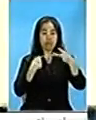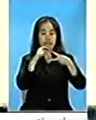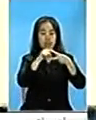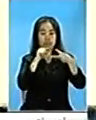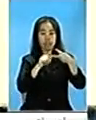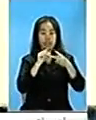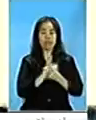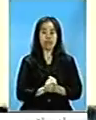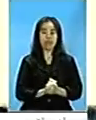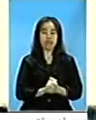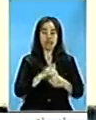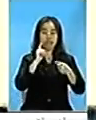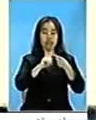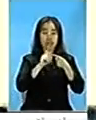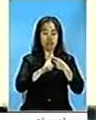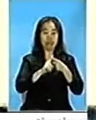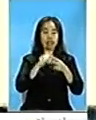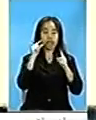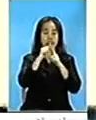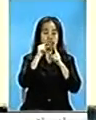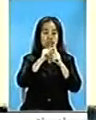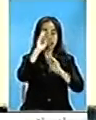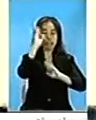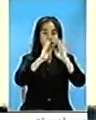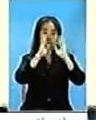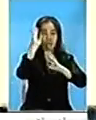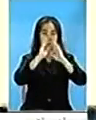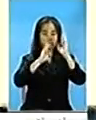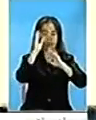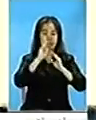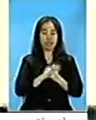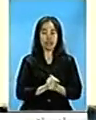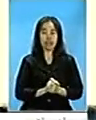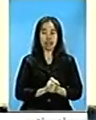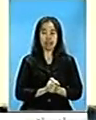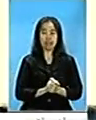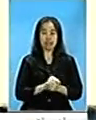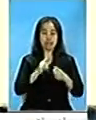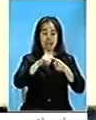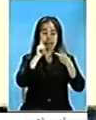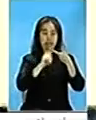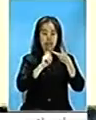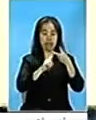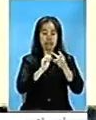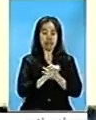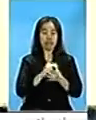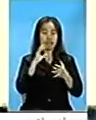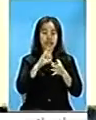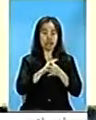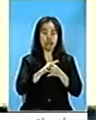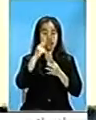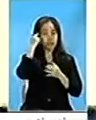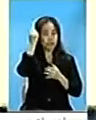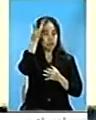นะฮะคือคำแรกคำว่าประชาธิปไตยหรือขอใช้ภาษาอังกฤษว่า democracy กับอันที่2ก็คือ opinion หรือข้อคิด